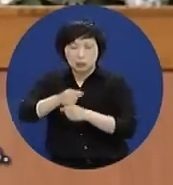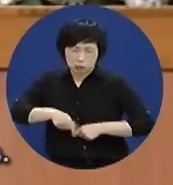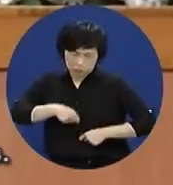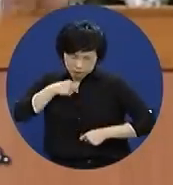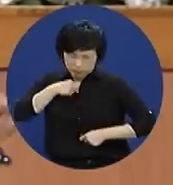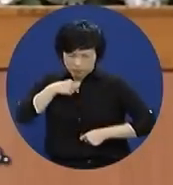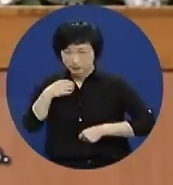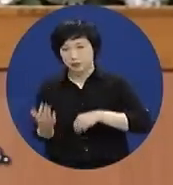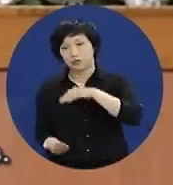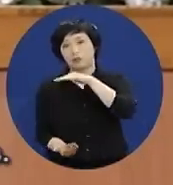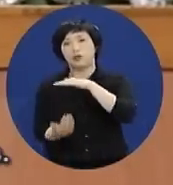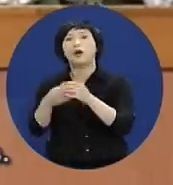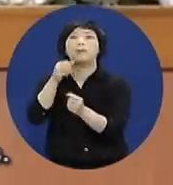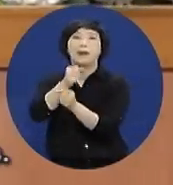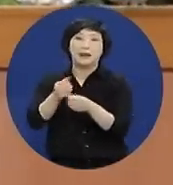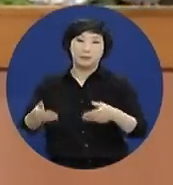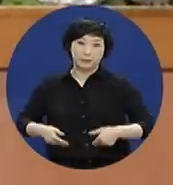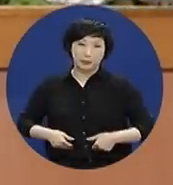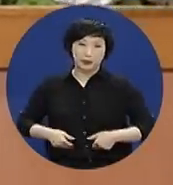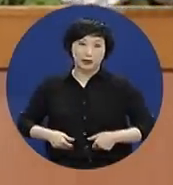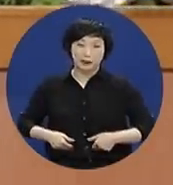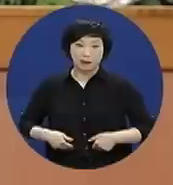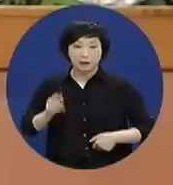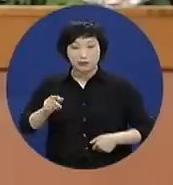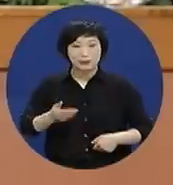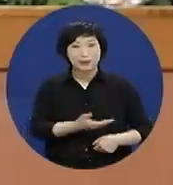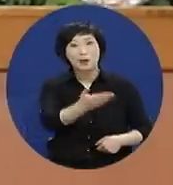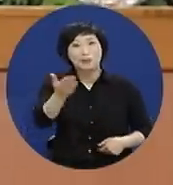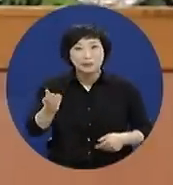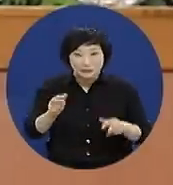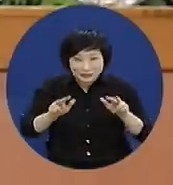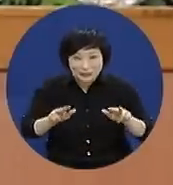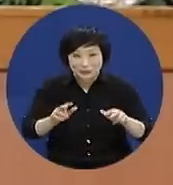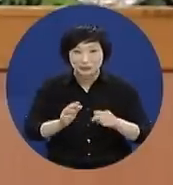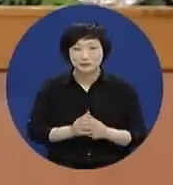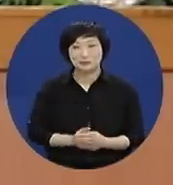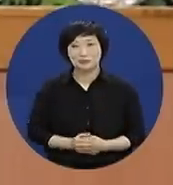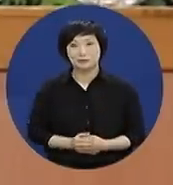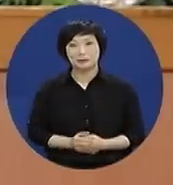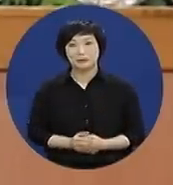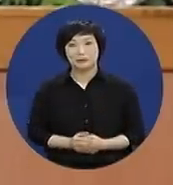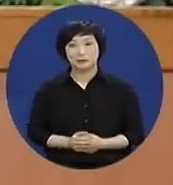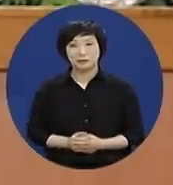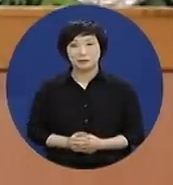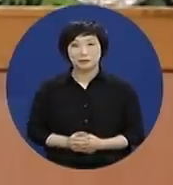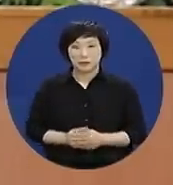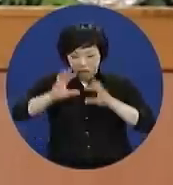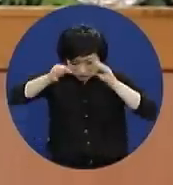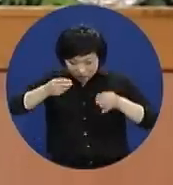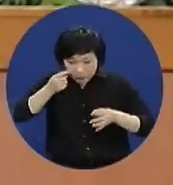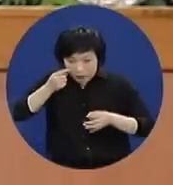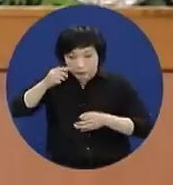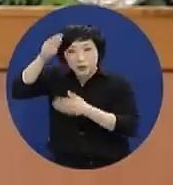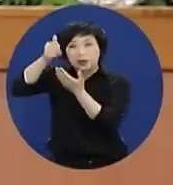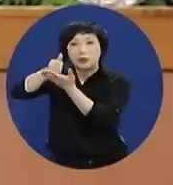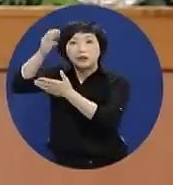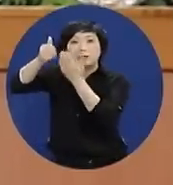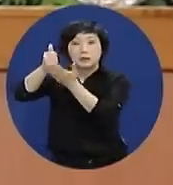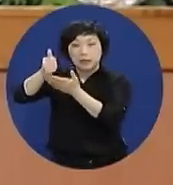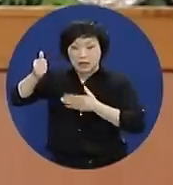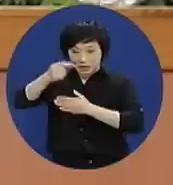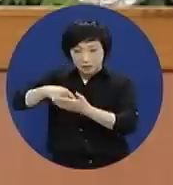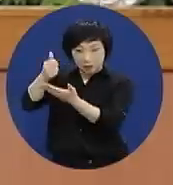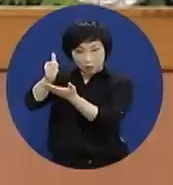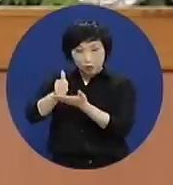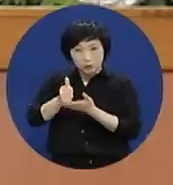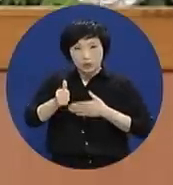欲肉の願うことを殺して精霊の人格によって私が生かされ気を全頭する人となるべきなのにそして見た